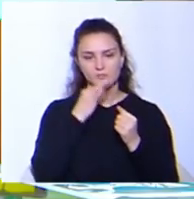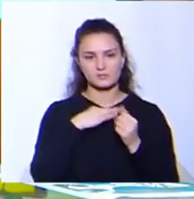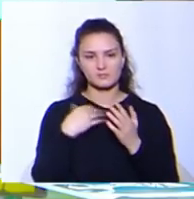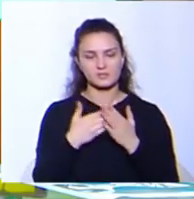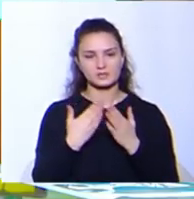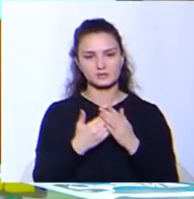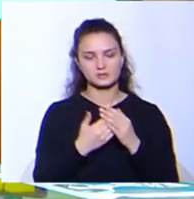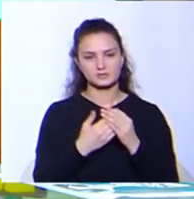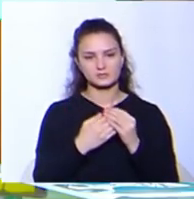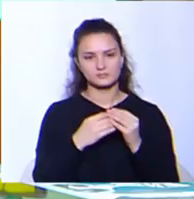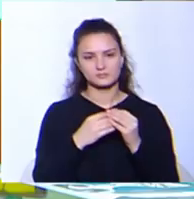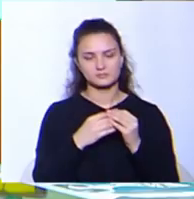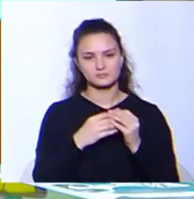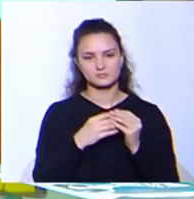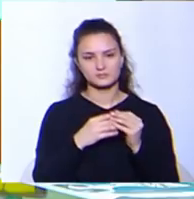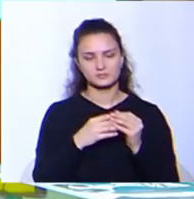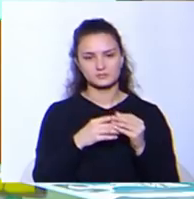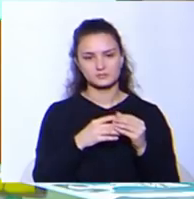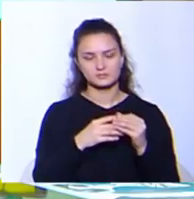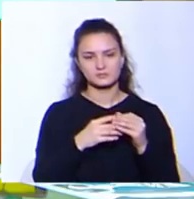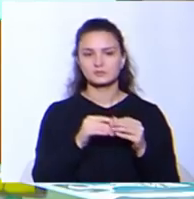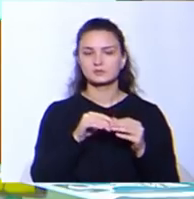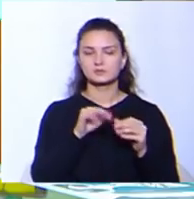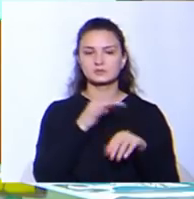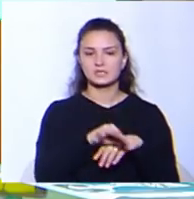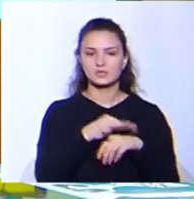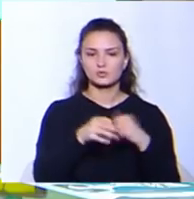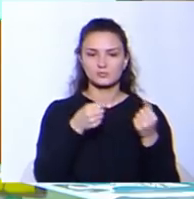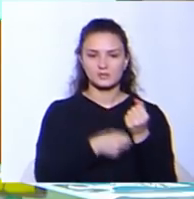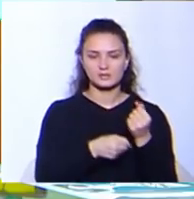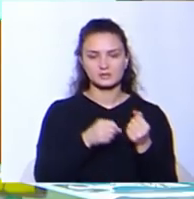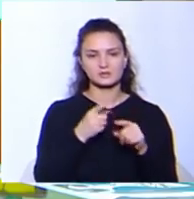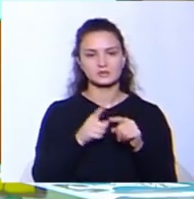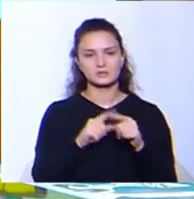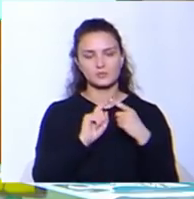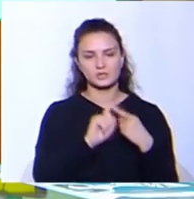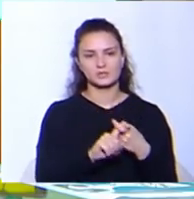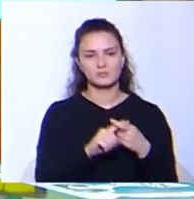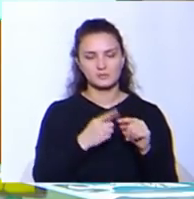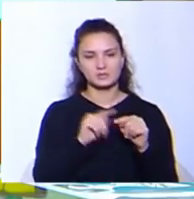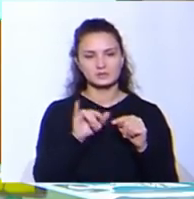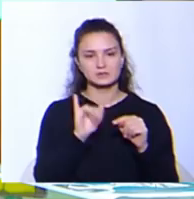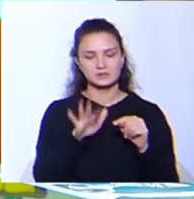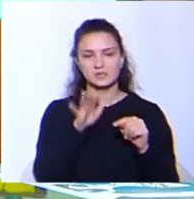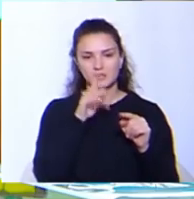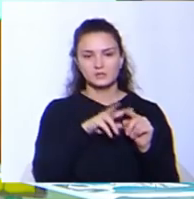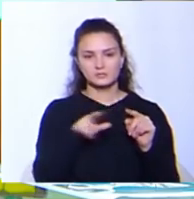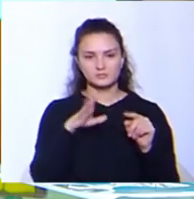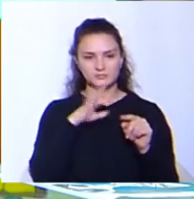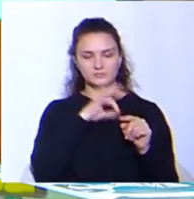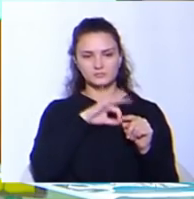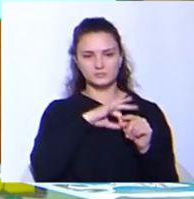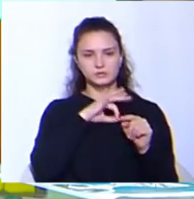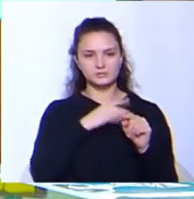მაგალითად სექსუალური ძალადობა და დამოკიდებულება. Განსაკუთრებით იქ, სადაც ერთდროულად იყო